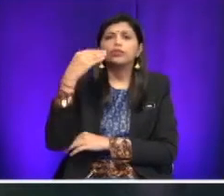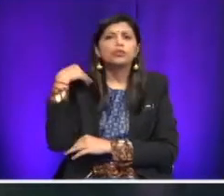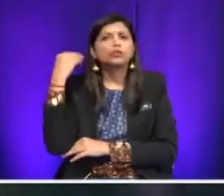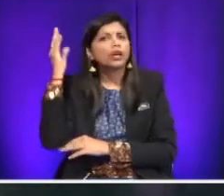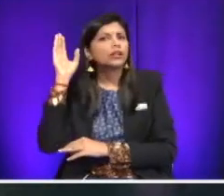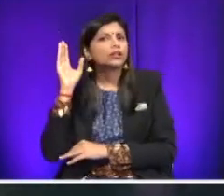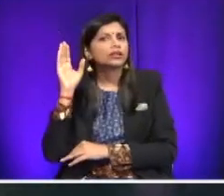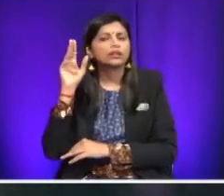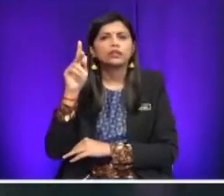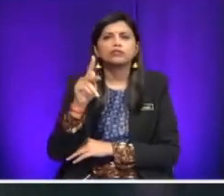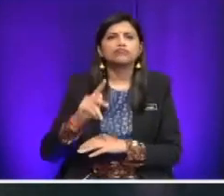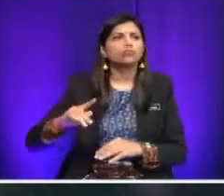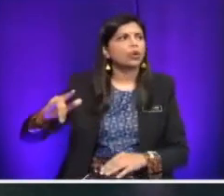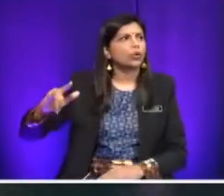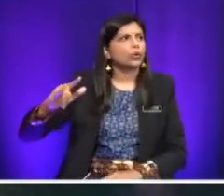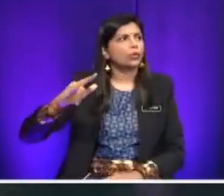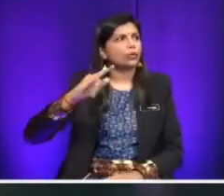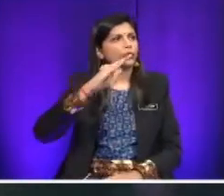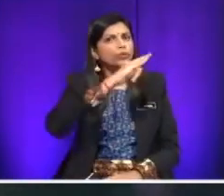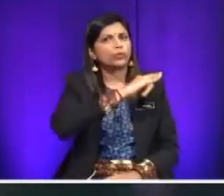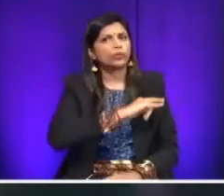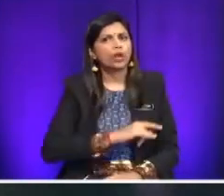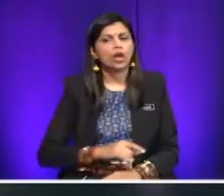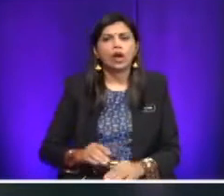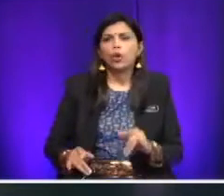Adele sedang kita memprediksi sedang